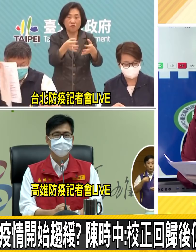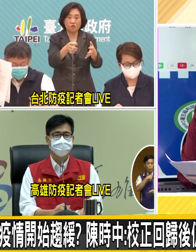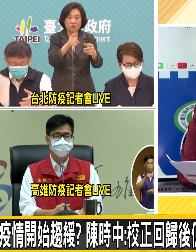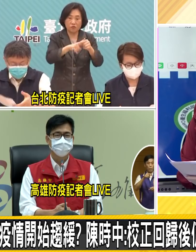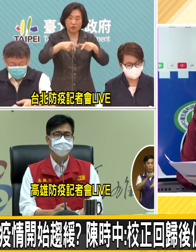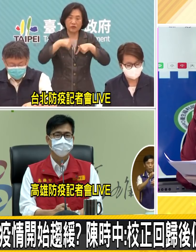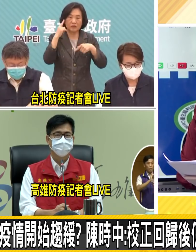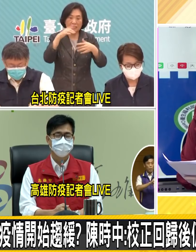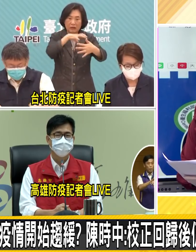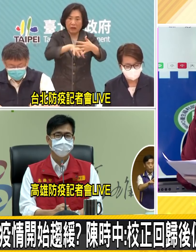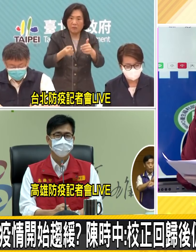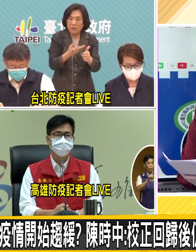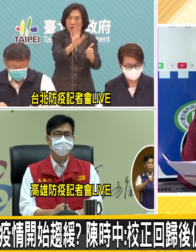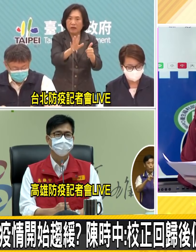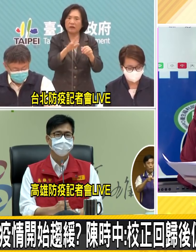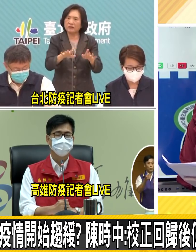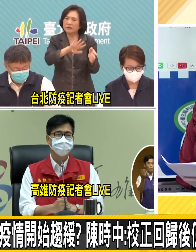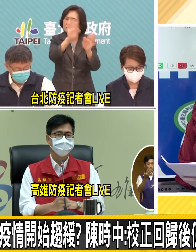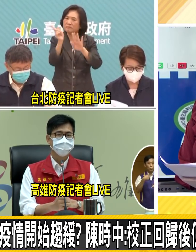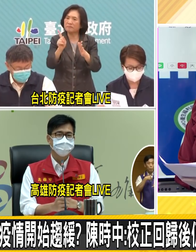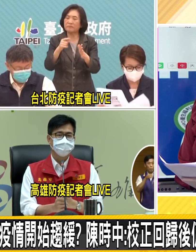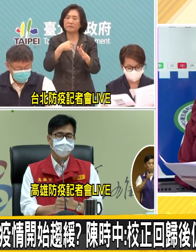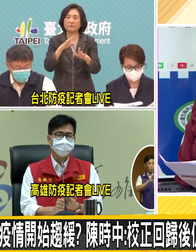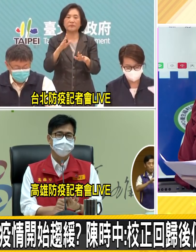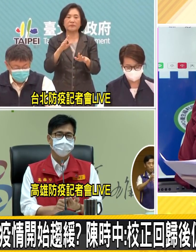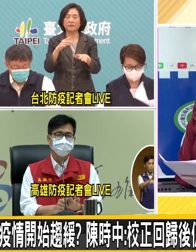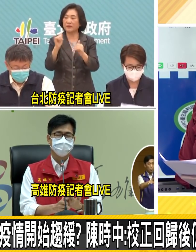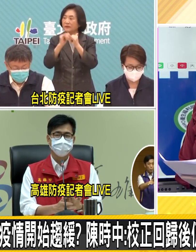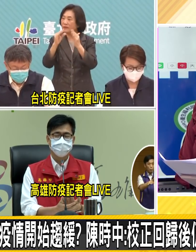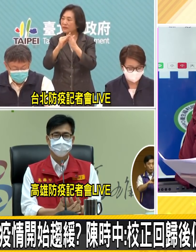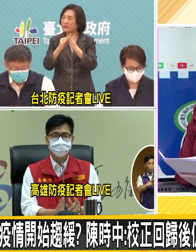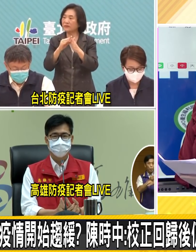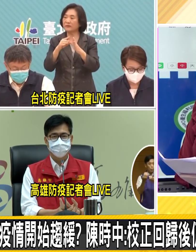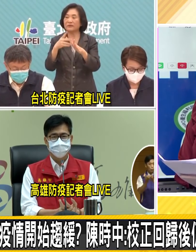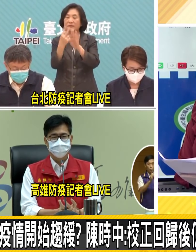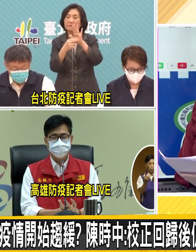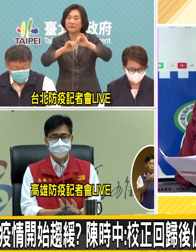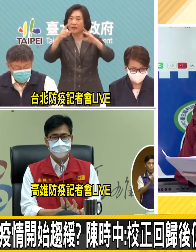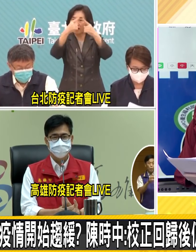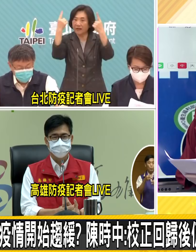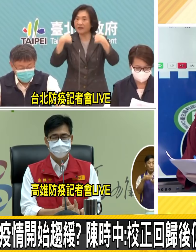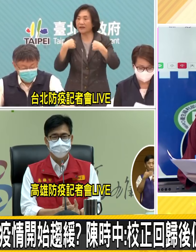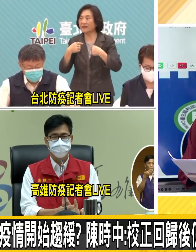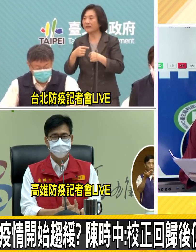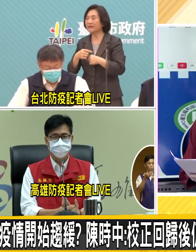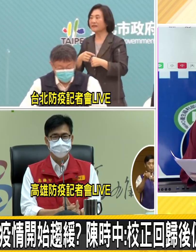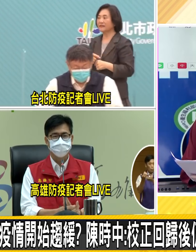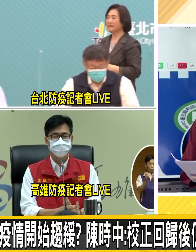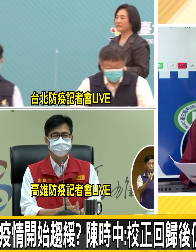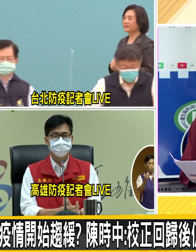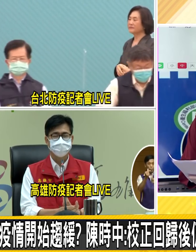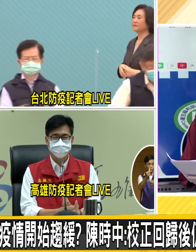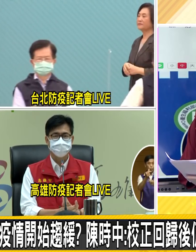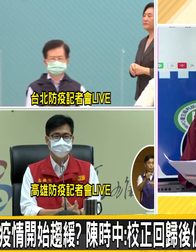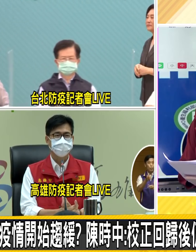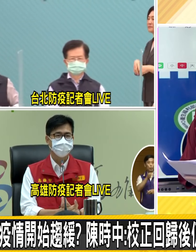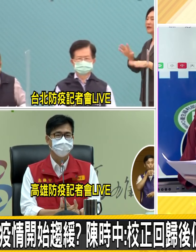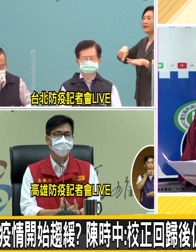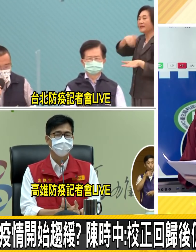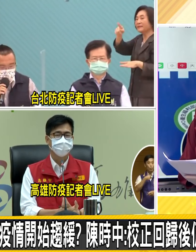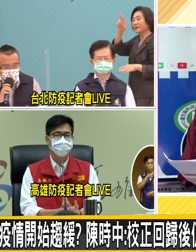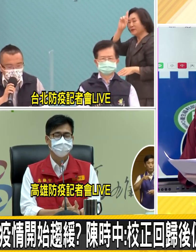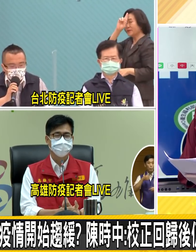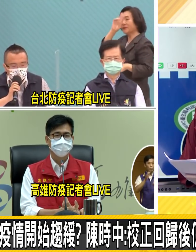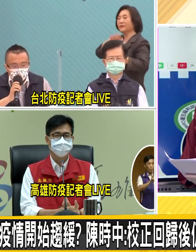个12个人哈，他是在5月14号的时候就是去裁剪了，一直等到今天